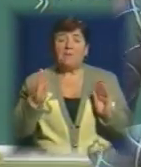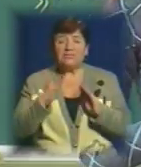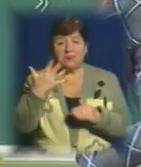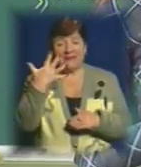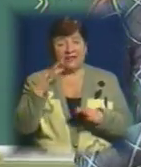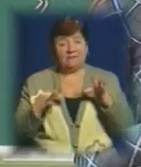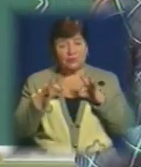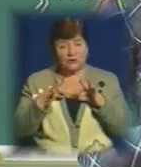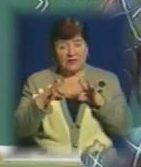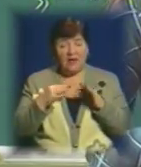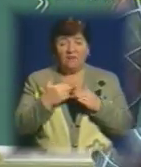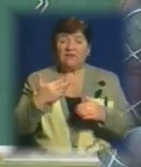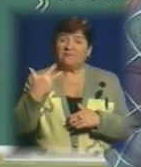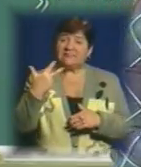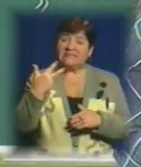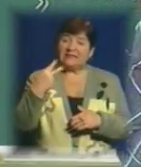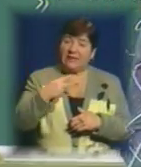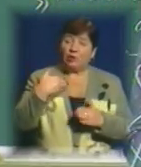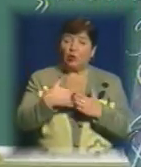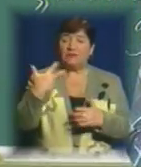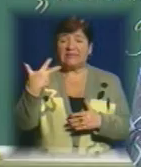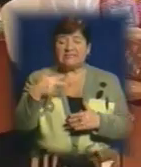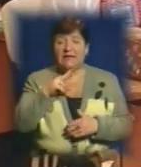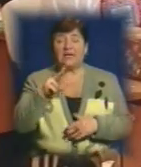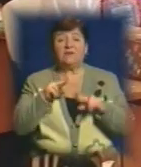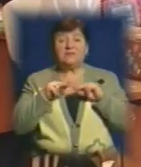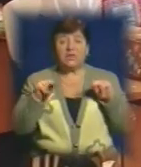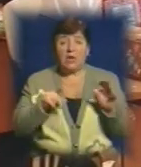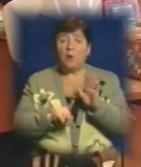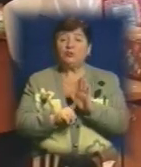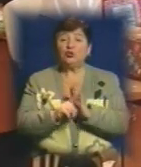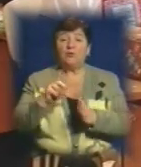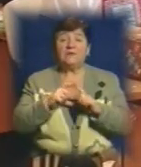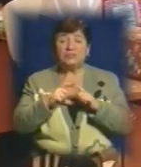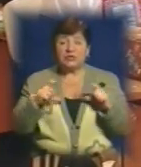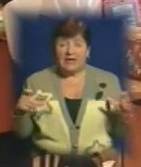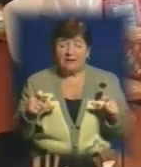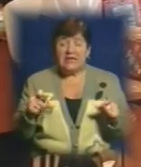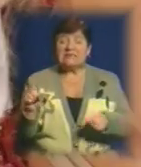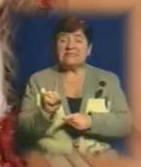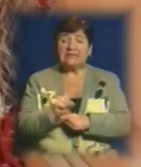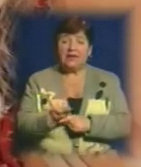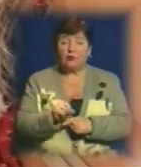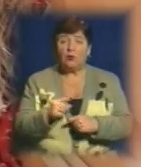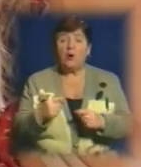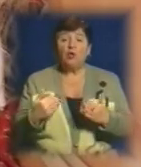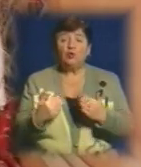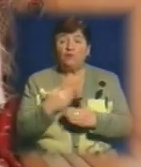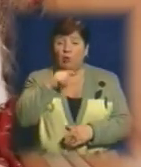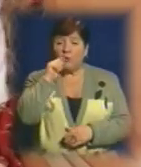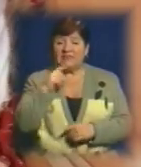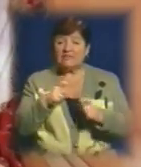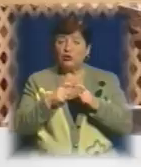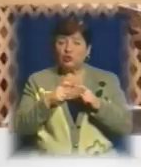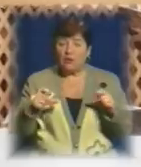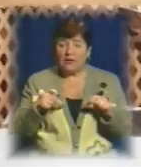5%, максимальна – від 20 до 30. Учителі шкіл, в яких навчання в початкових класах здійснюється за стандартами нової української школи, а також вчителі